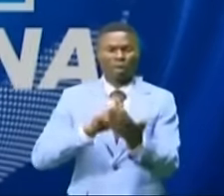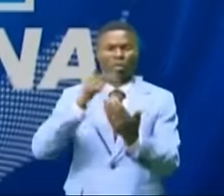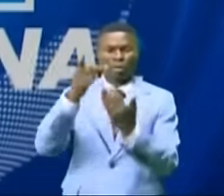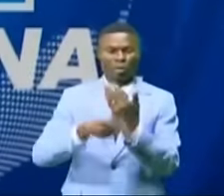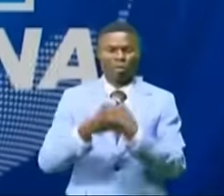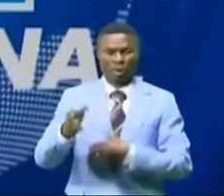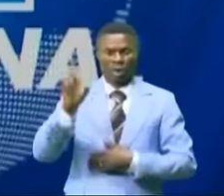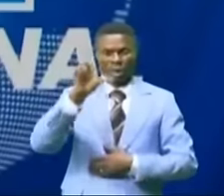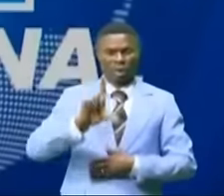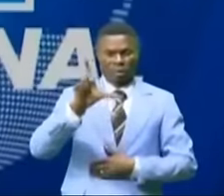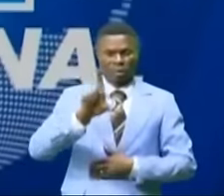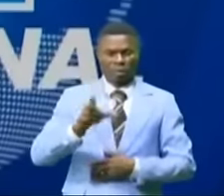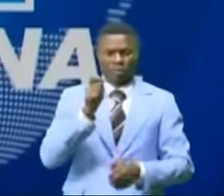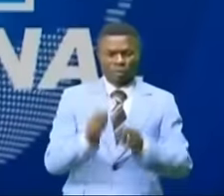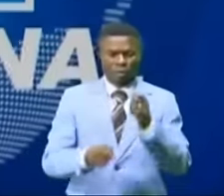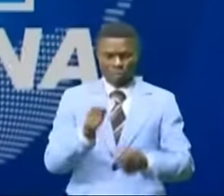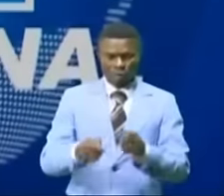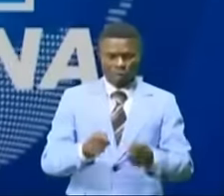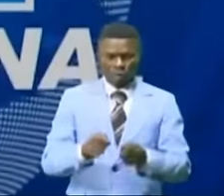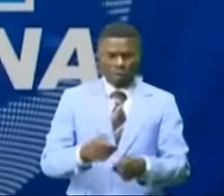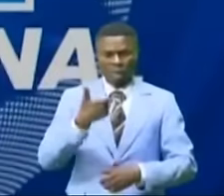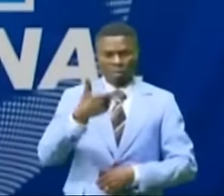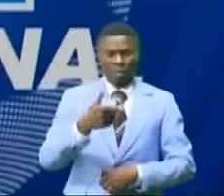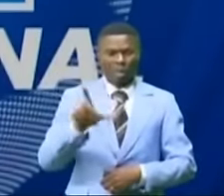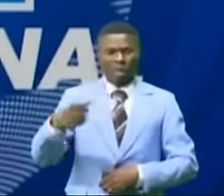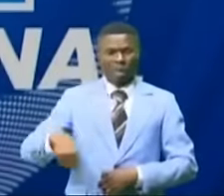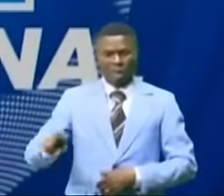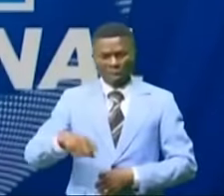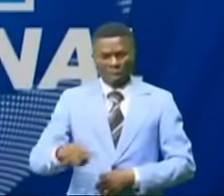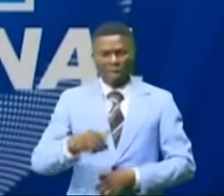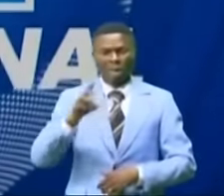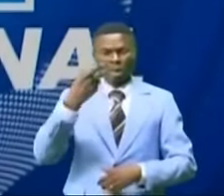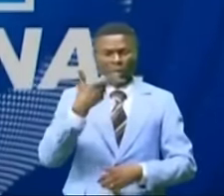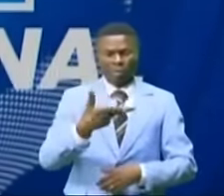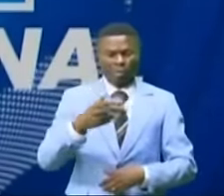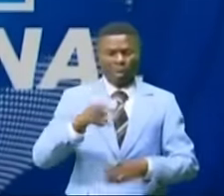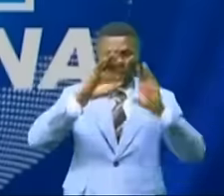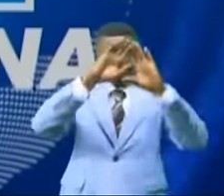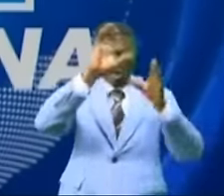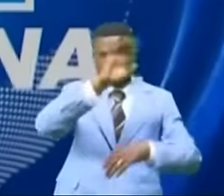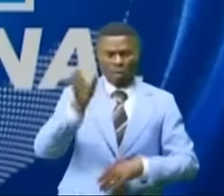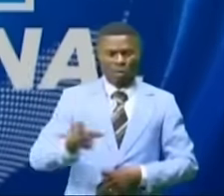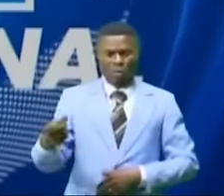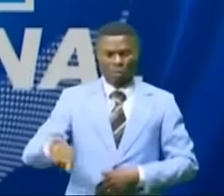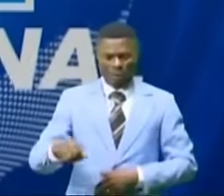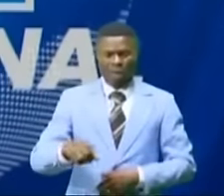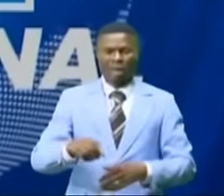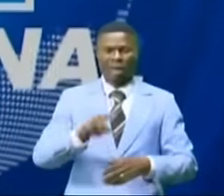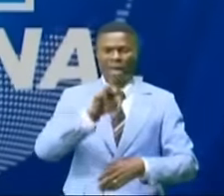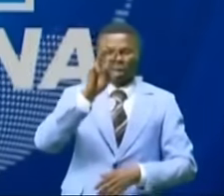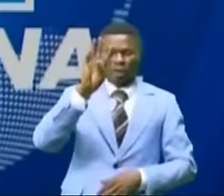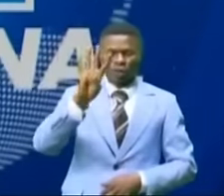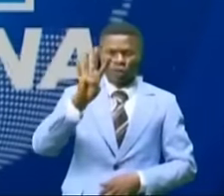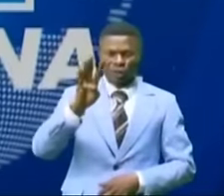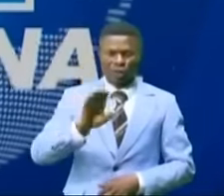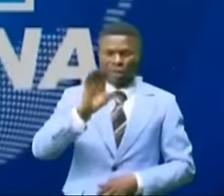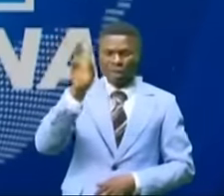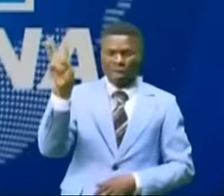ci-après. Lundi, Matete, mardi, Limba, mercredi, Limete, jeudi, Ngaba et vendredi,